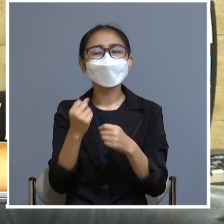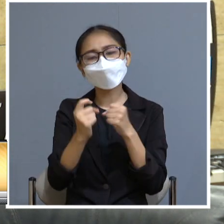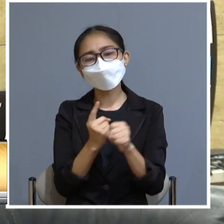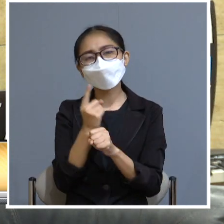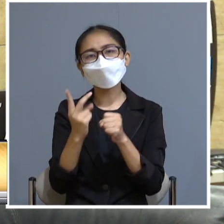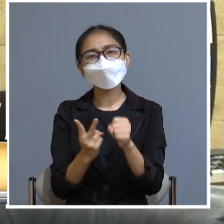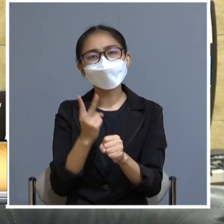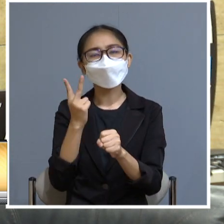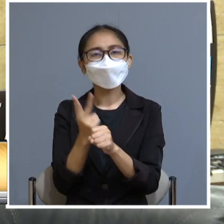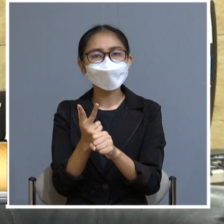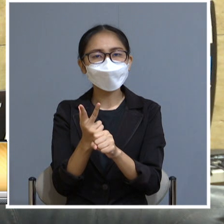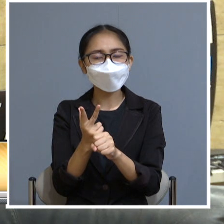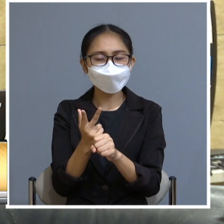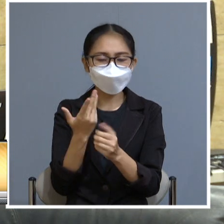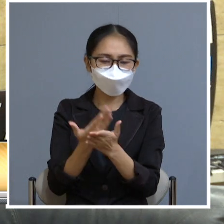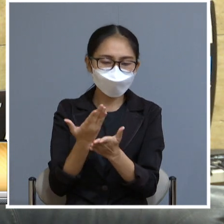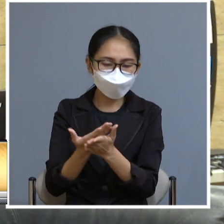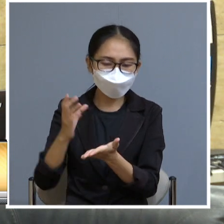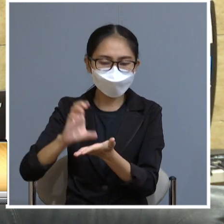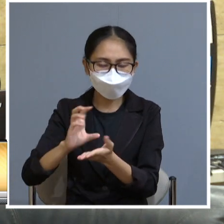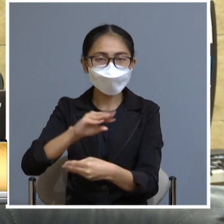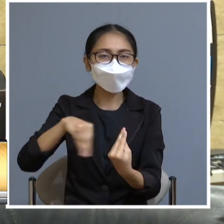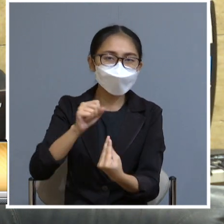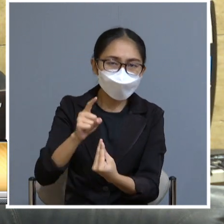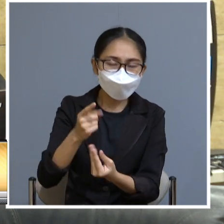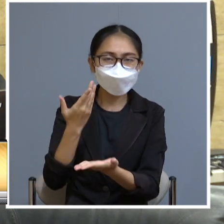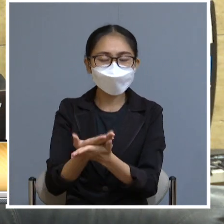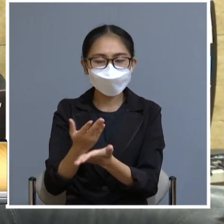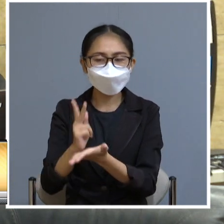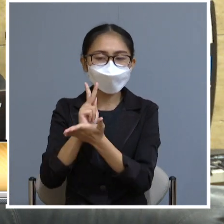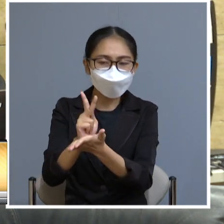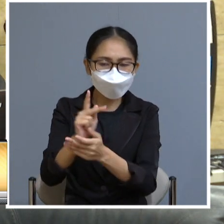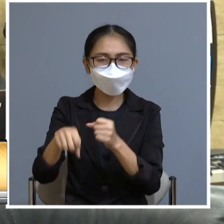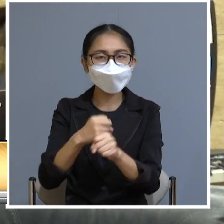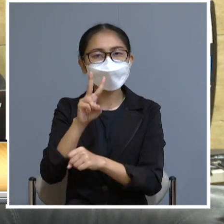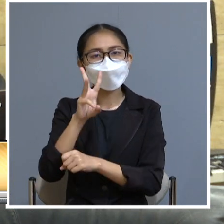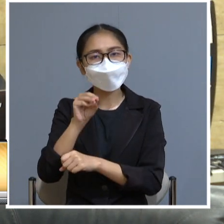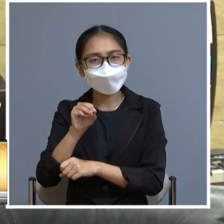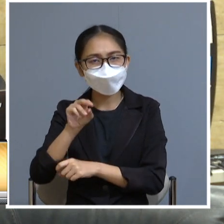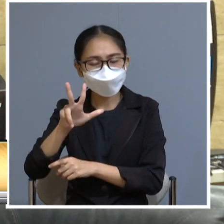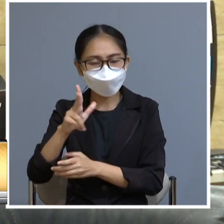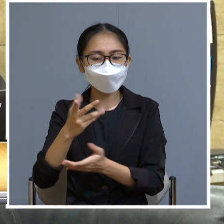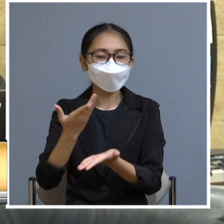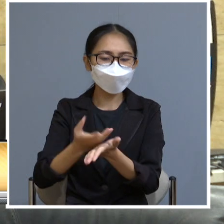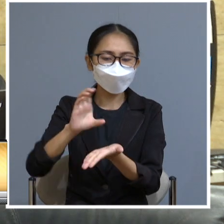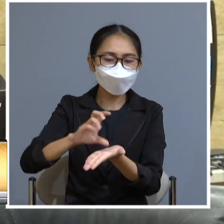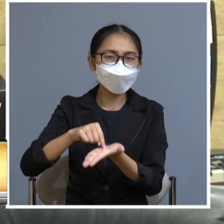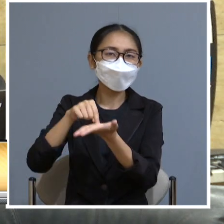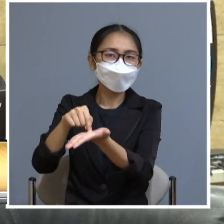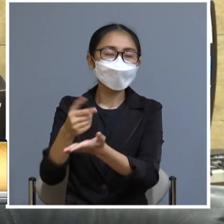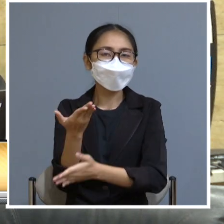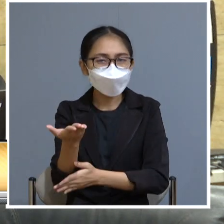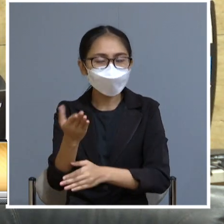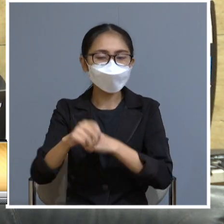งงบกับตุ้นเศรษกิจหรอกบเงินกู้ปี 63งบการก็ขอ งบประมาณปี